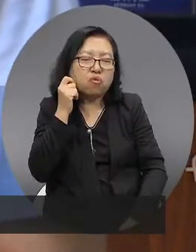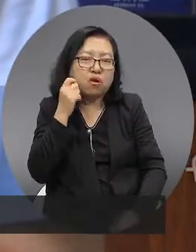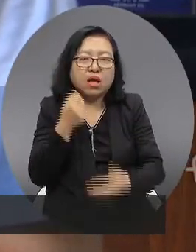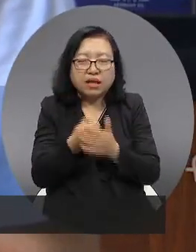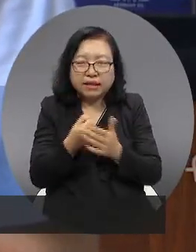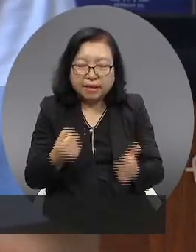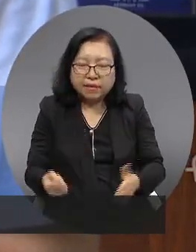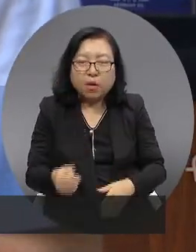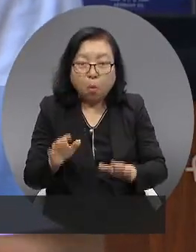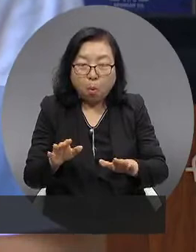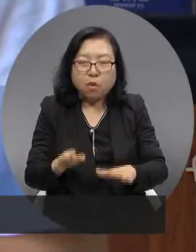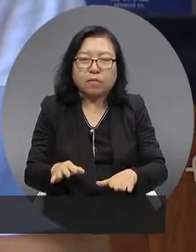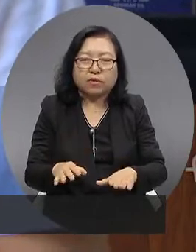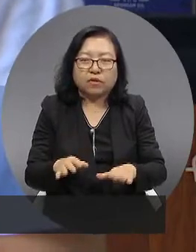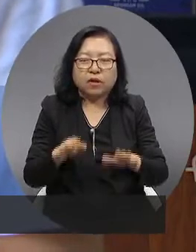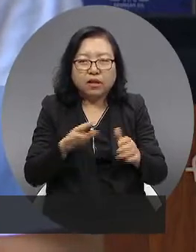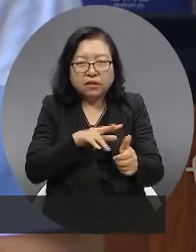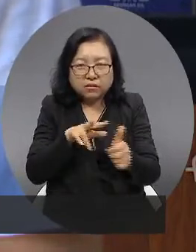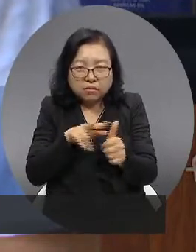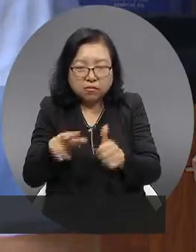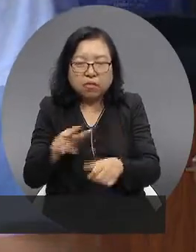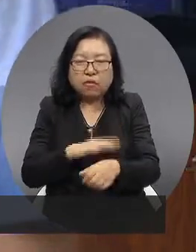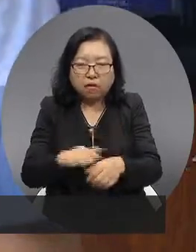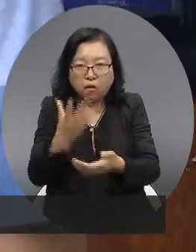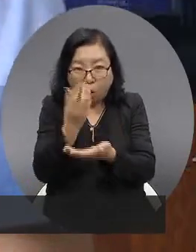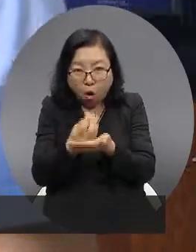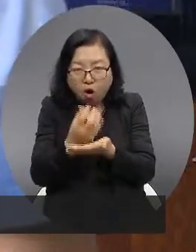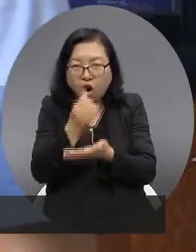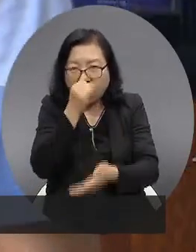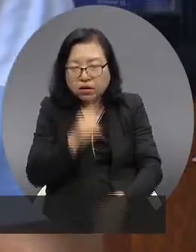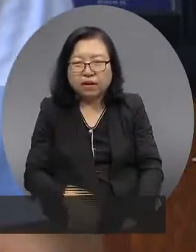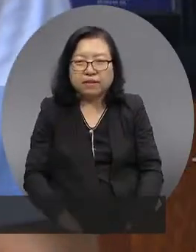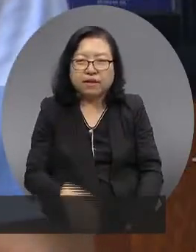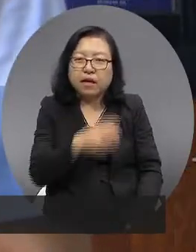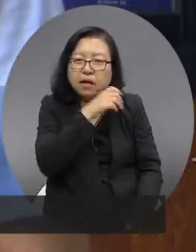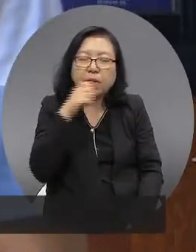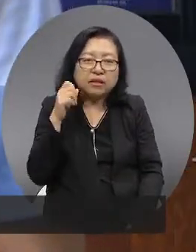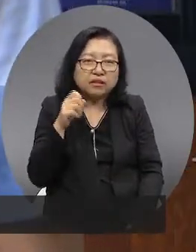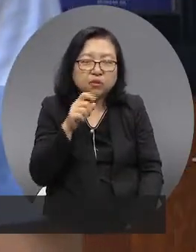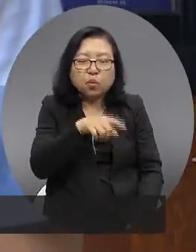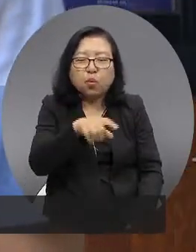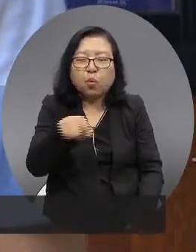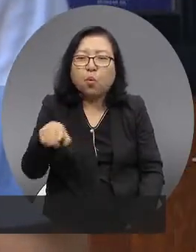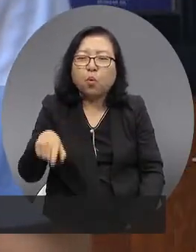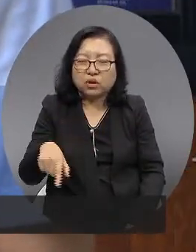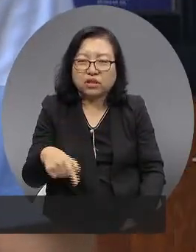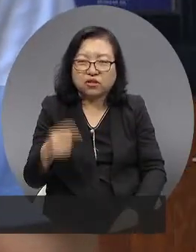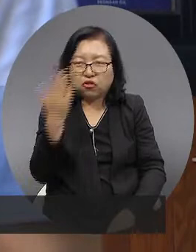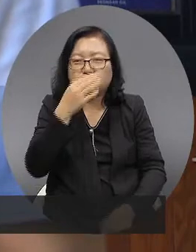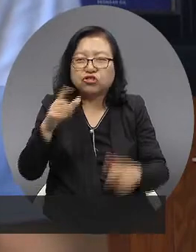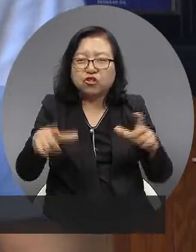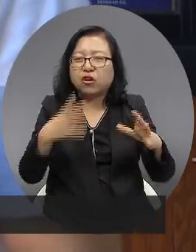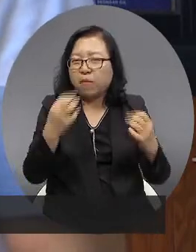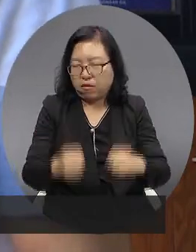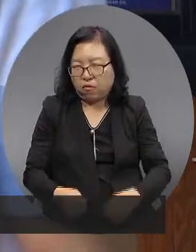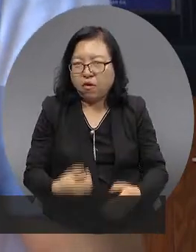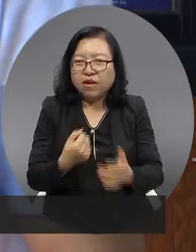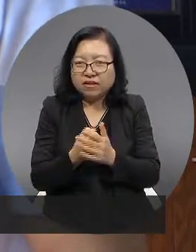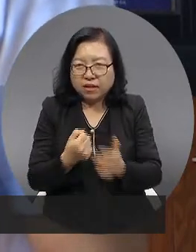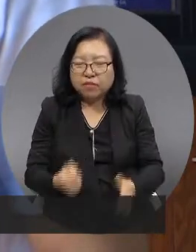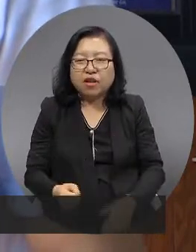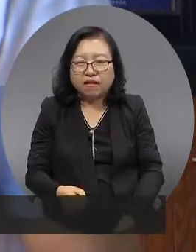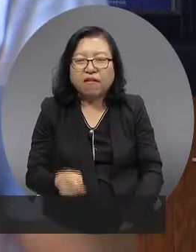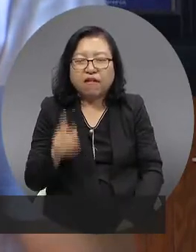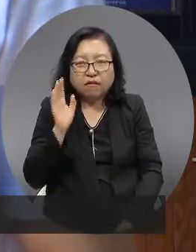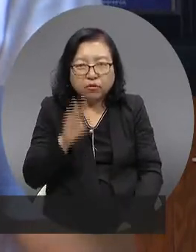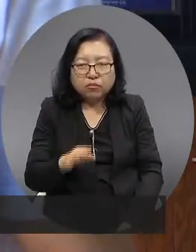정보를 세세하게 알려주는 어플리케이션이 있으면 좋겠어요. 맛있는 거 많아가지고 청주 계획만 잘 짜여져 있으면